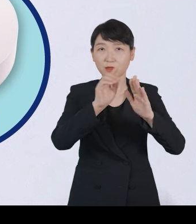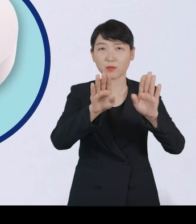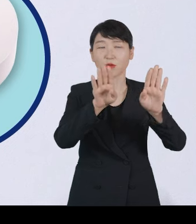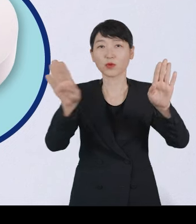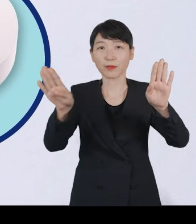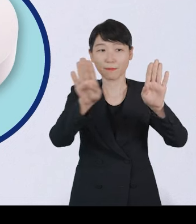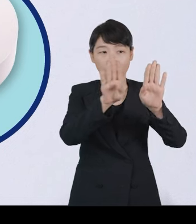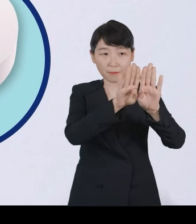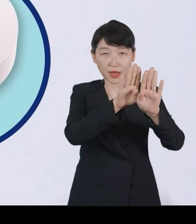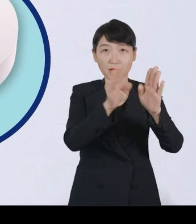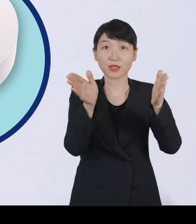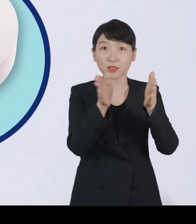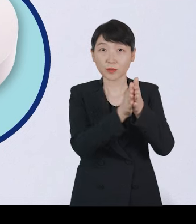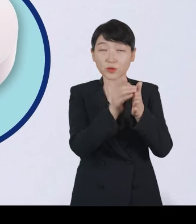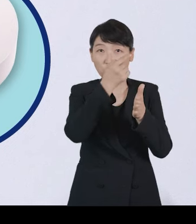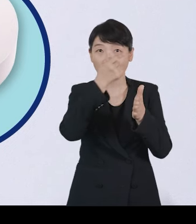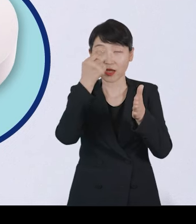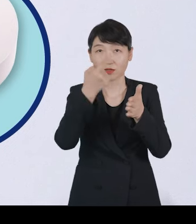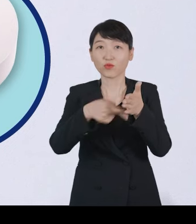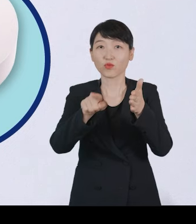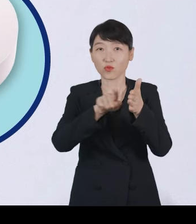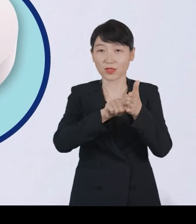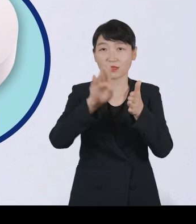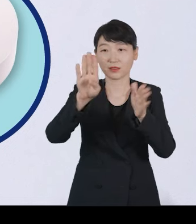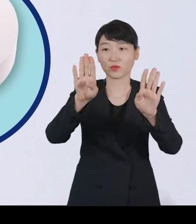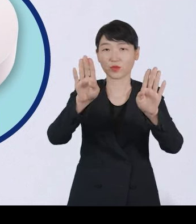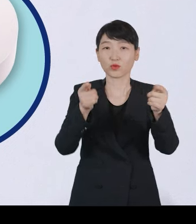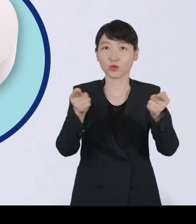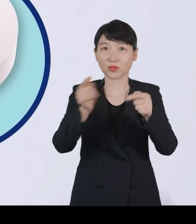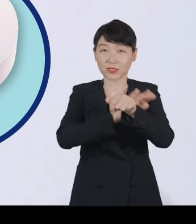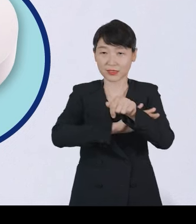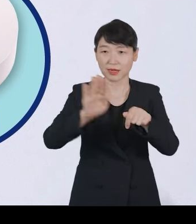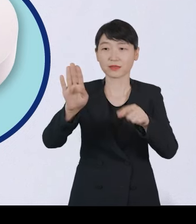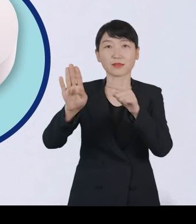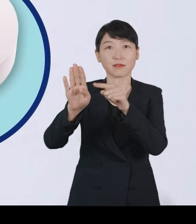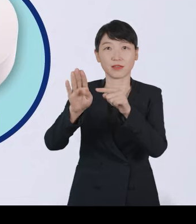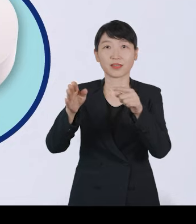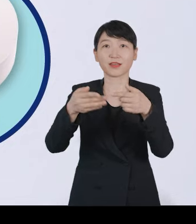문 개폐 여부를 확인할 수 있기 때문에 가깝게 설치해야 합니다.